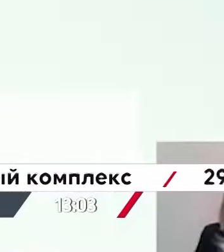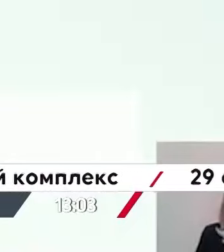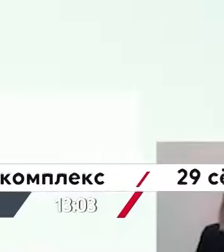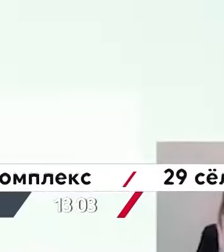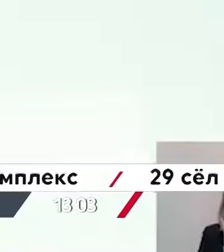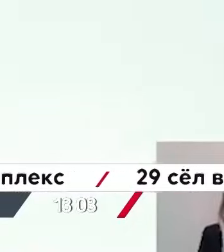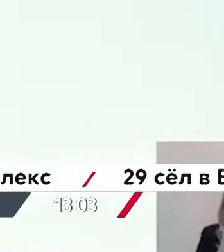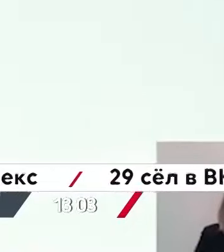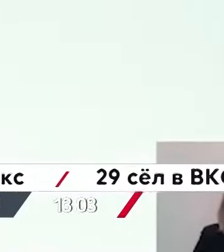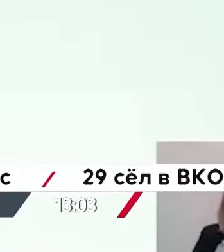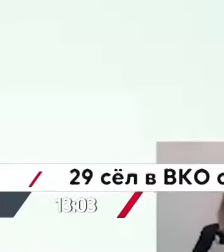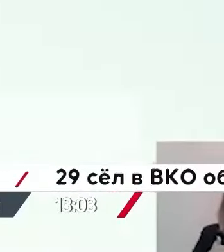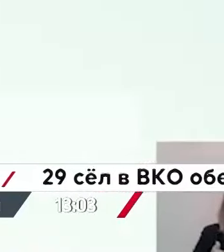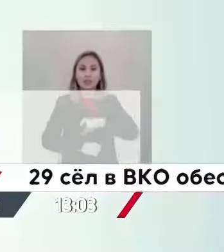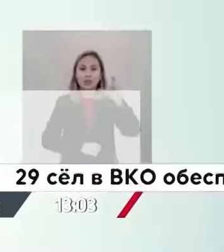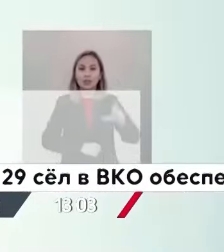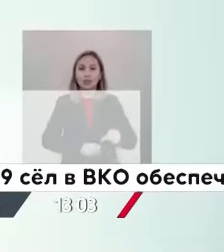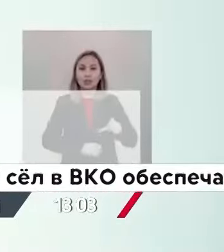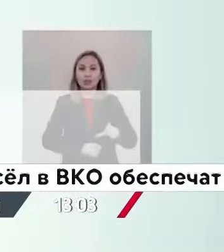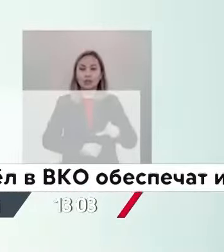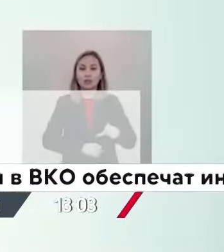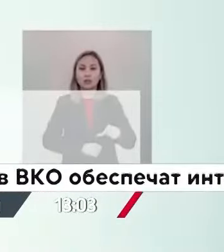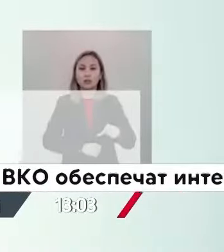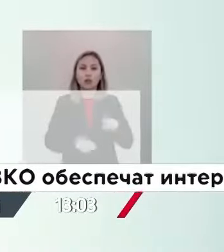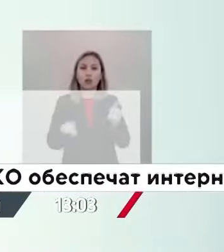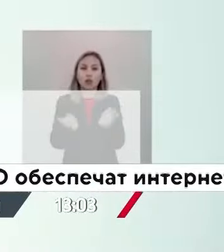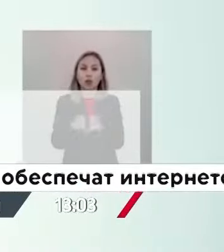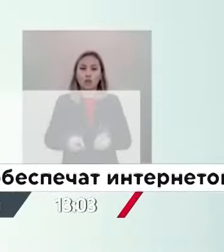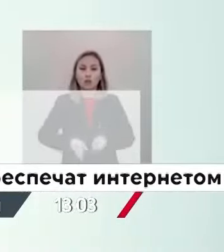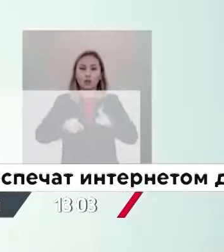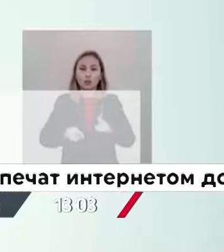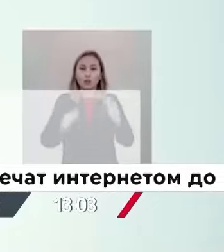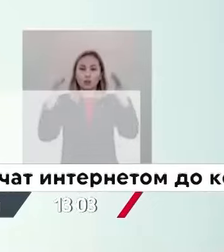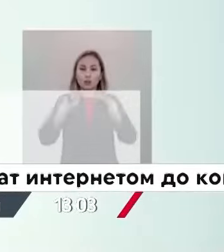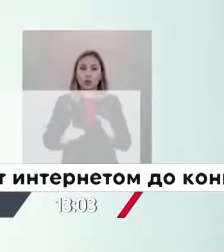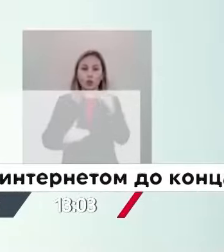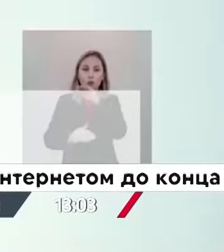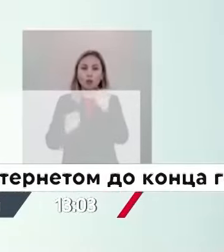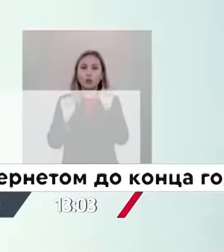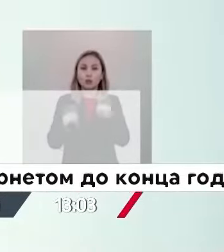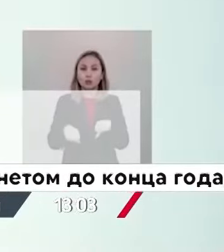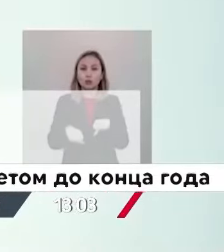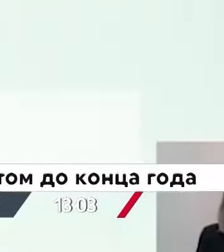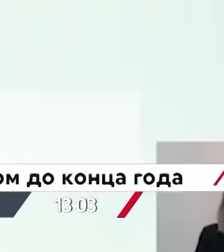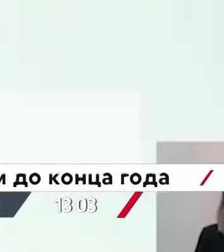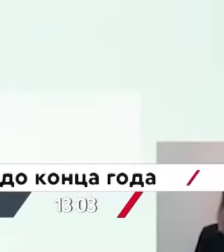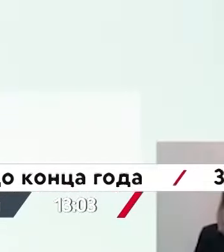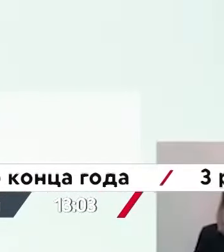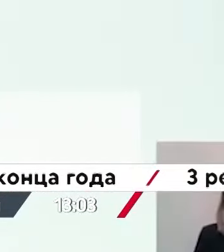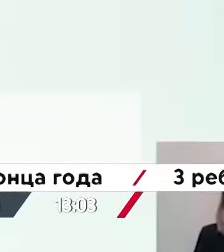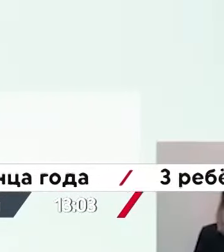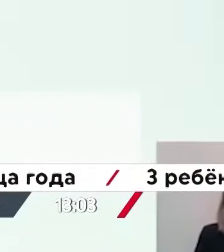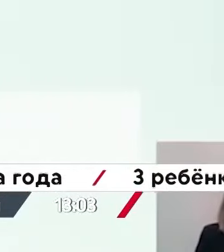олардың қылмыстық схемаларын сенімді етеді. Азаматтардың қырағылығы мұндай қылмыстардың санын едәуір төмендетуі мүмкін. Ішкі